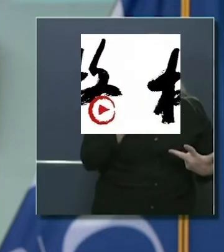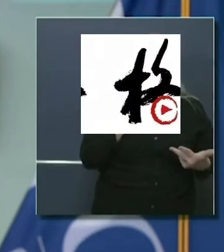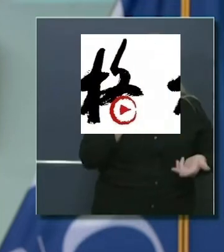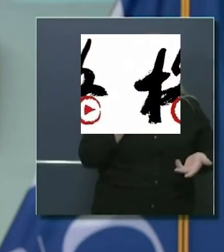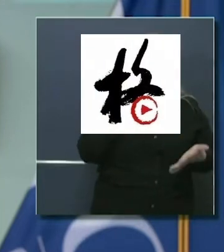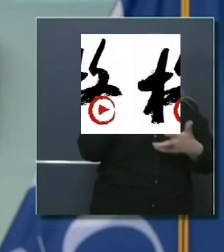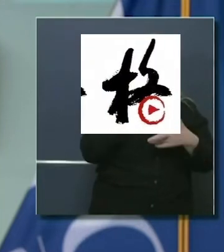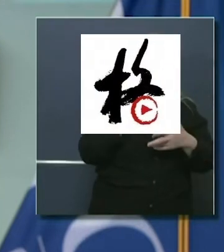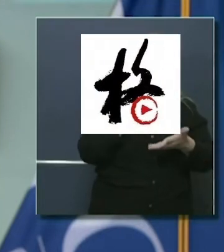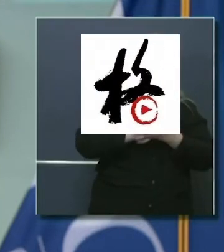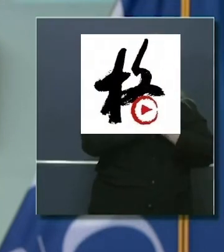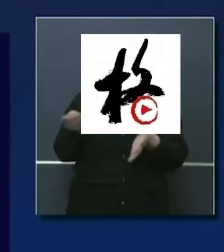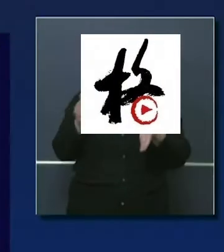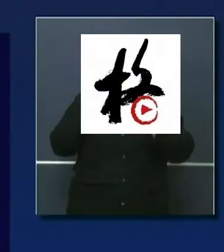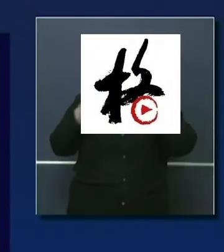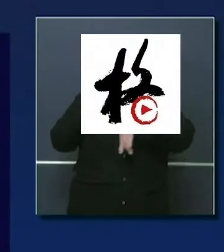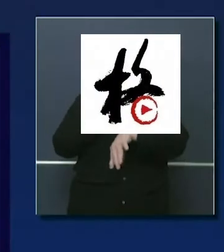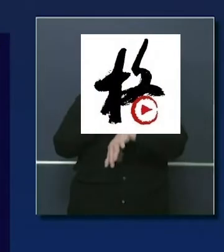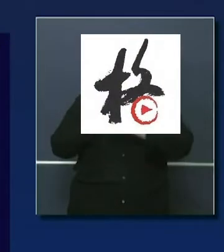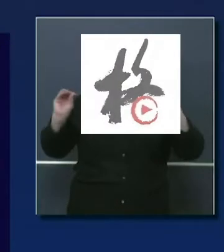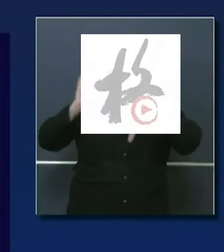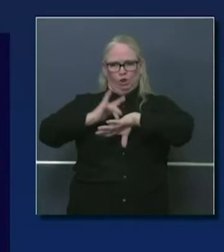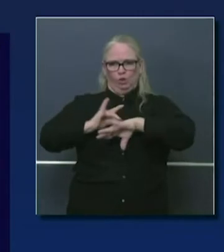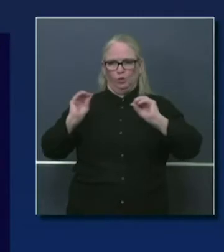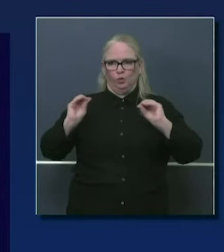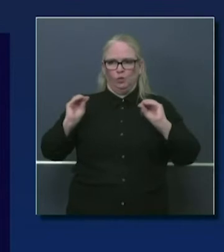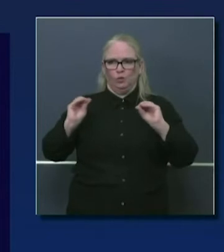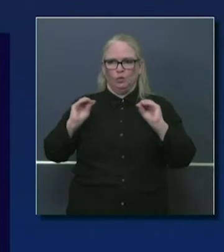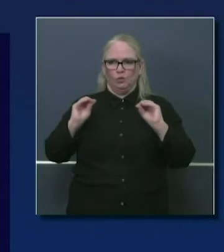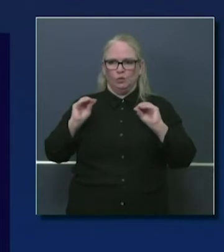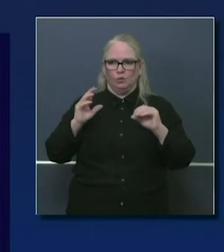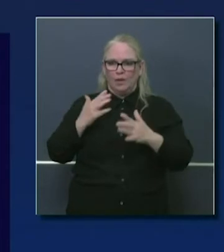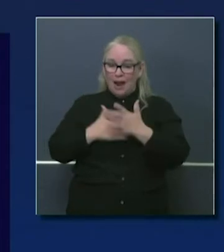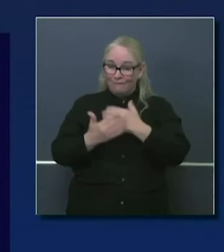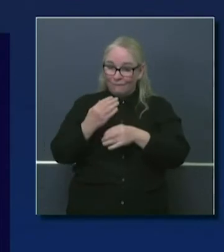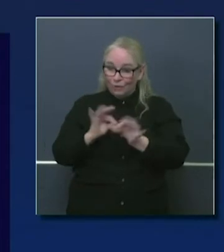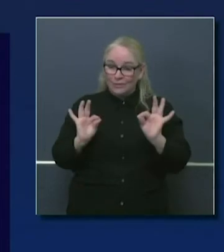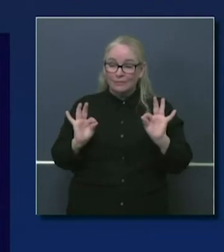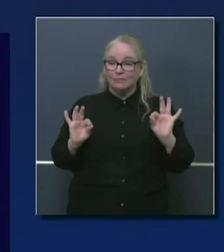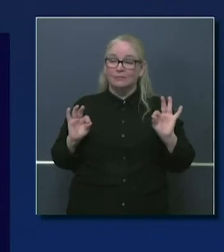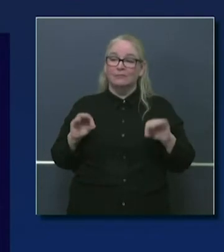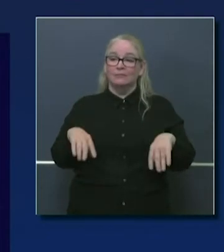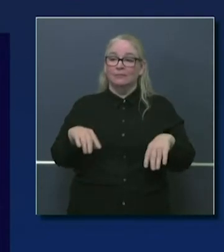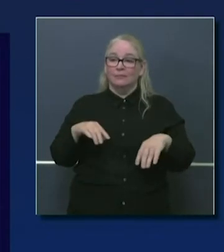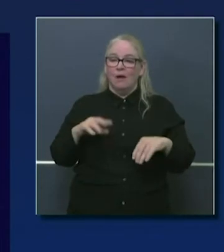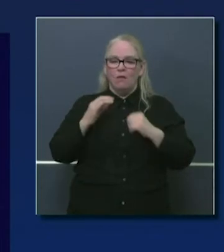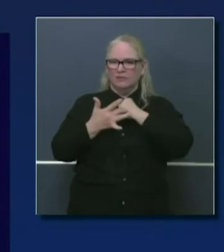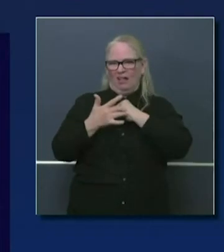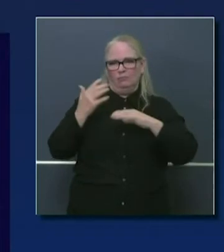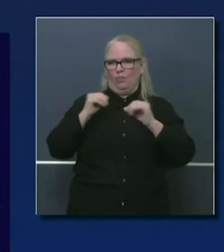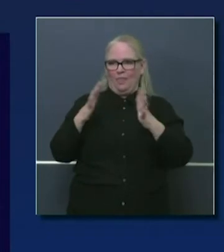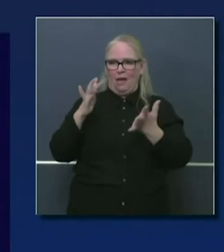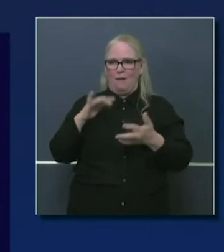有全面的限制措施。如果一些县达到了一定的检测和保护标准，就会允许这些县